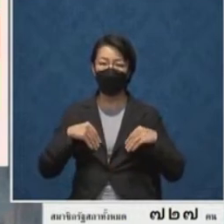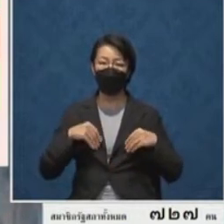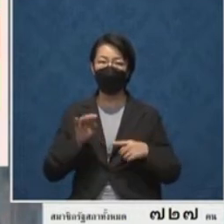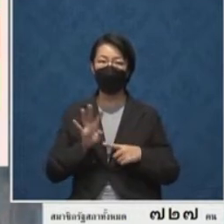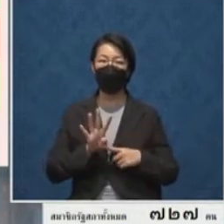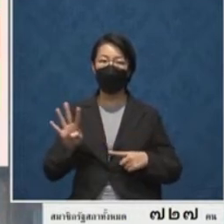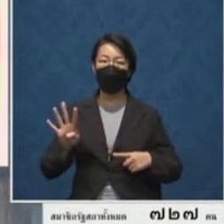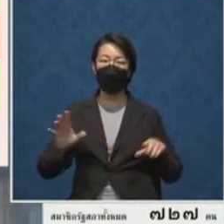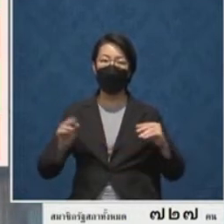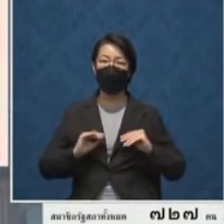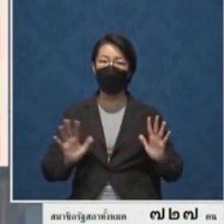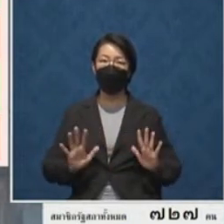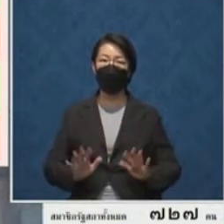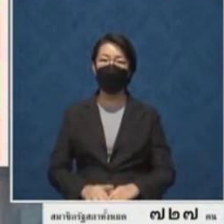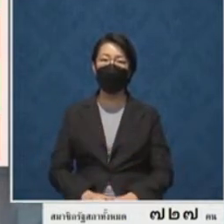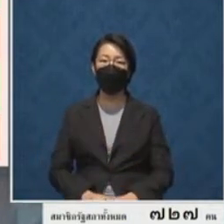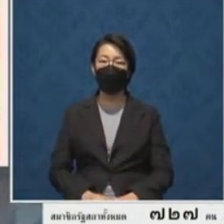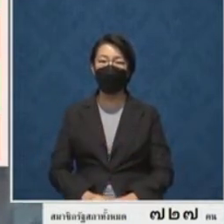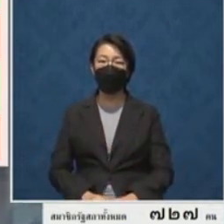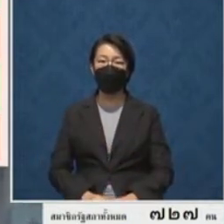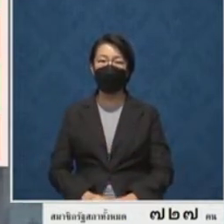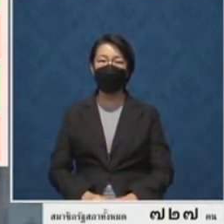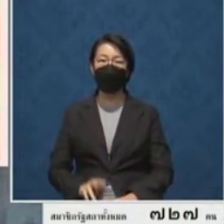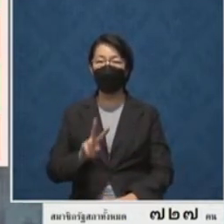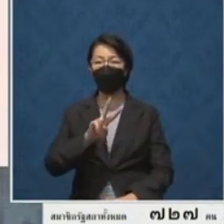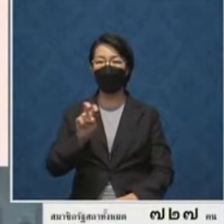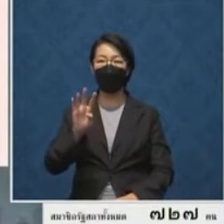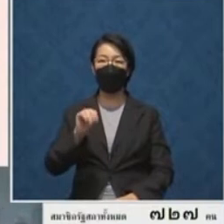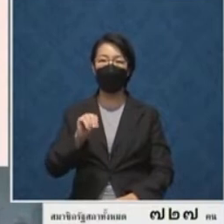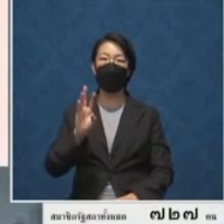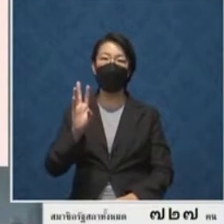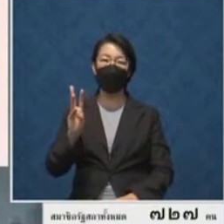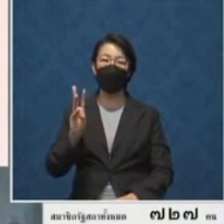การ 246พลเอกนาวินดำริการ